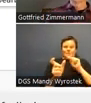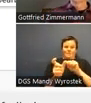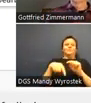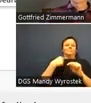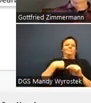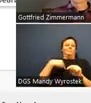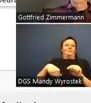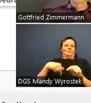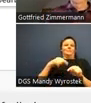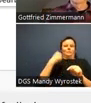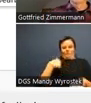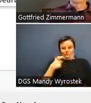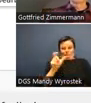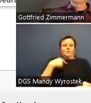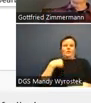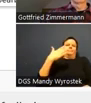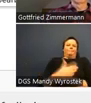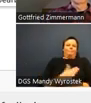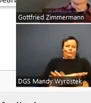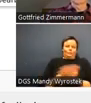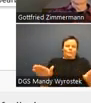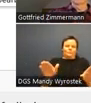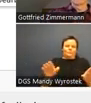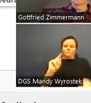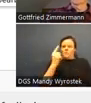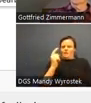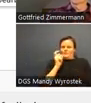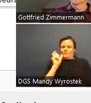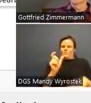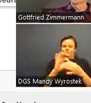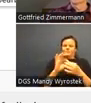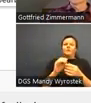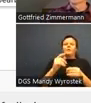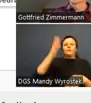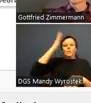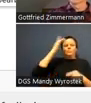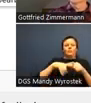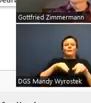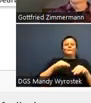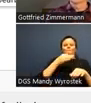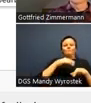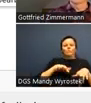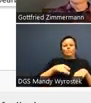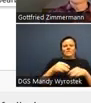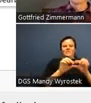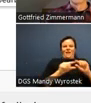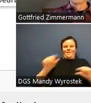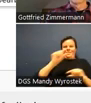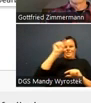Also es gibt diese Kopfzeilen hier. Da steht hier erweiterte Checkliste Word, Version 1.4, Seite 1 von